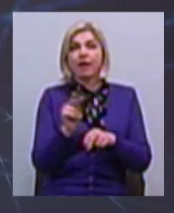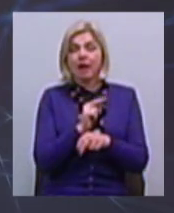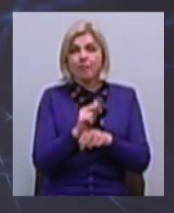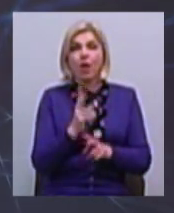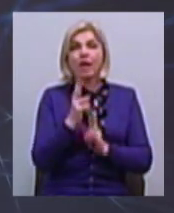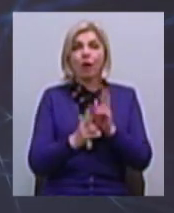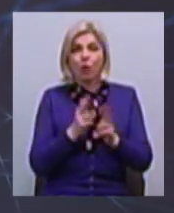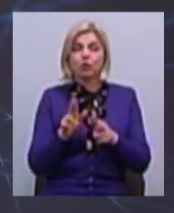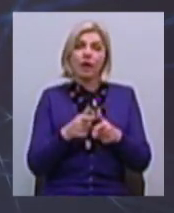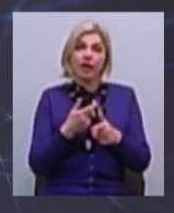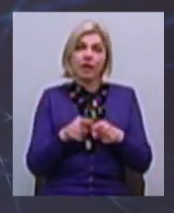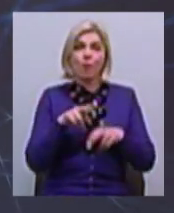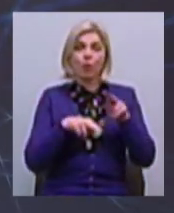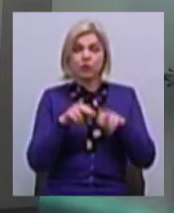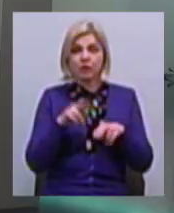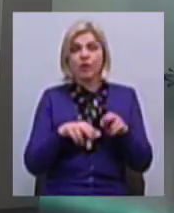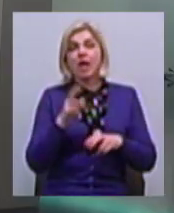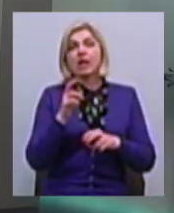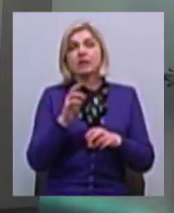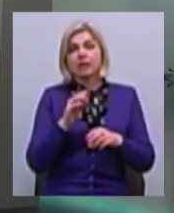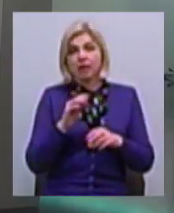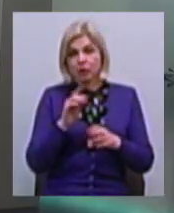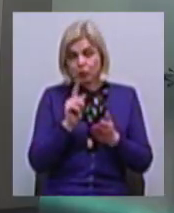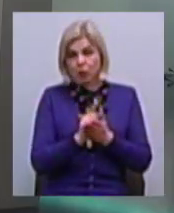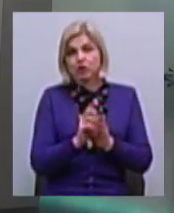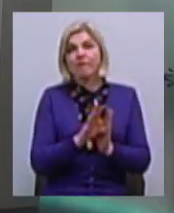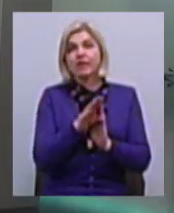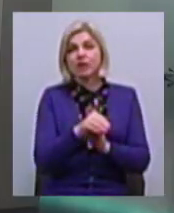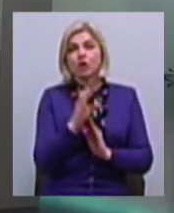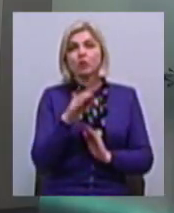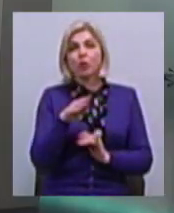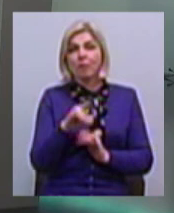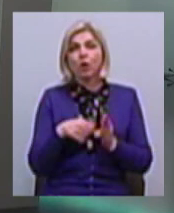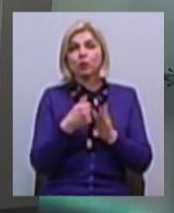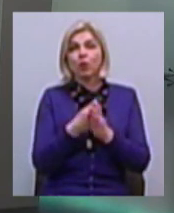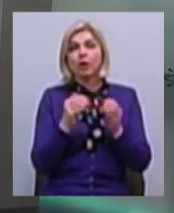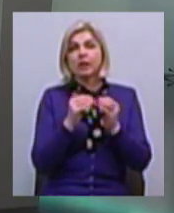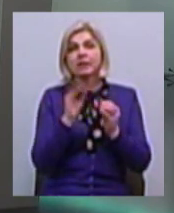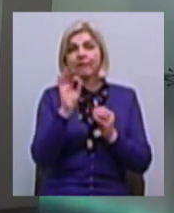будівництво, забудовник повинен із цієї суми до 10%